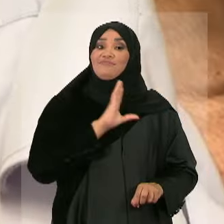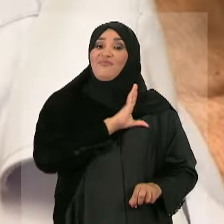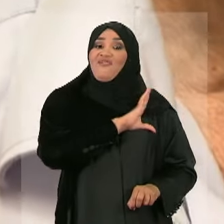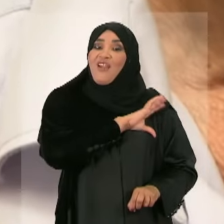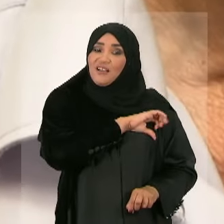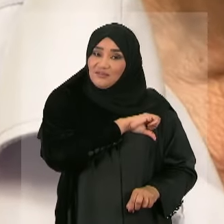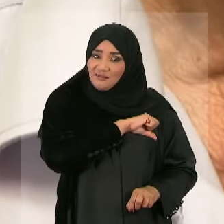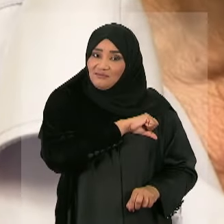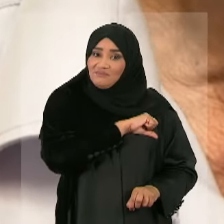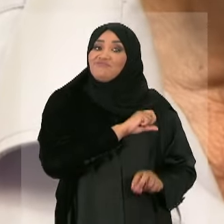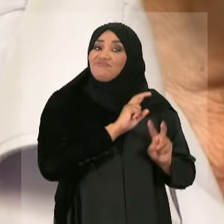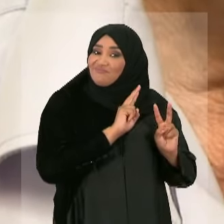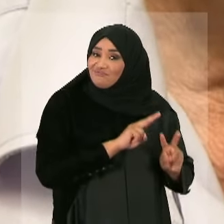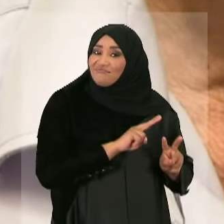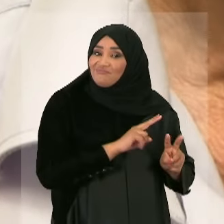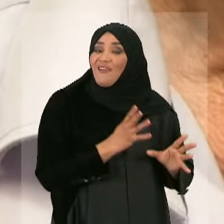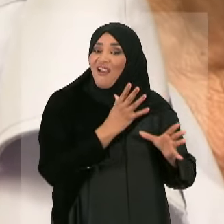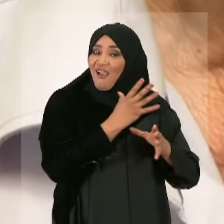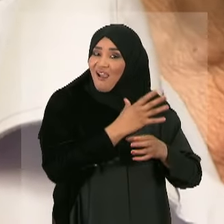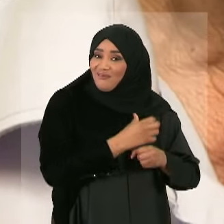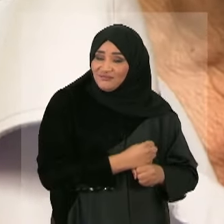الناصري حافظت